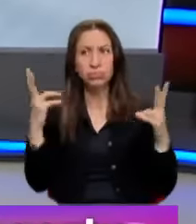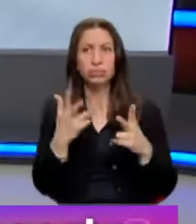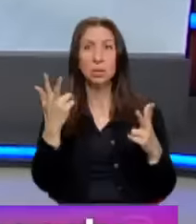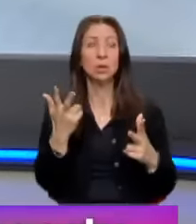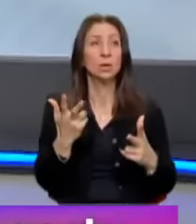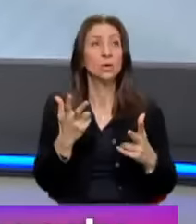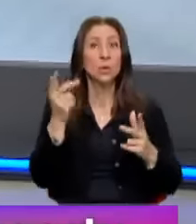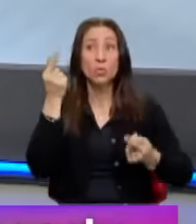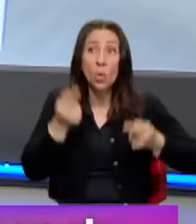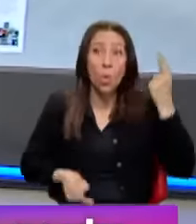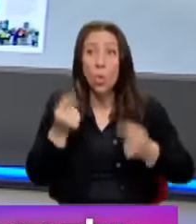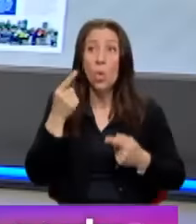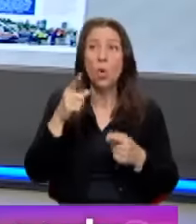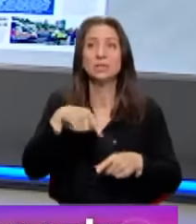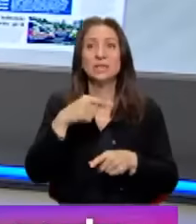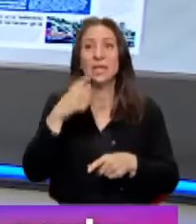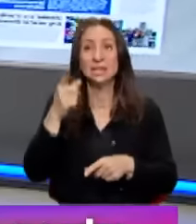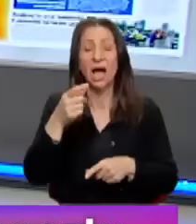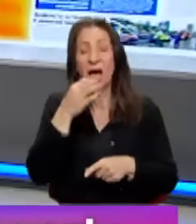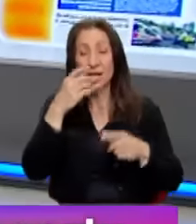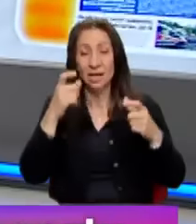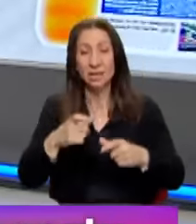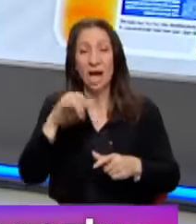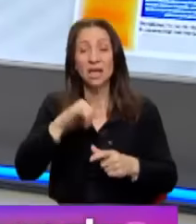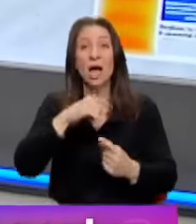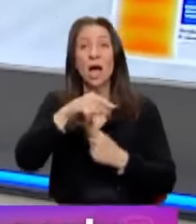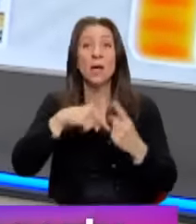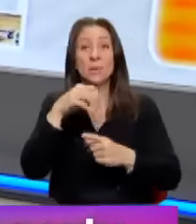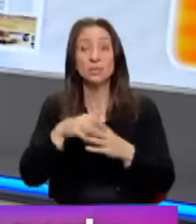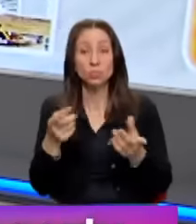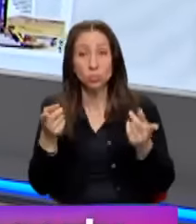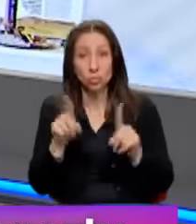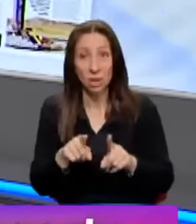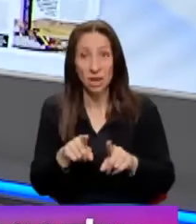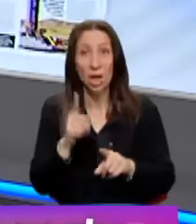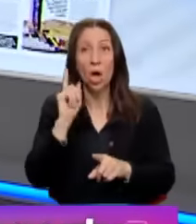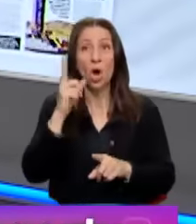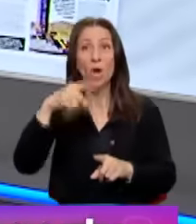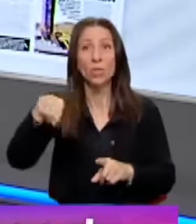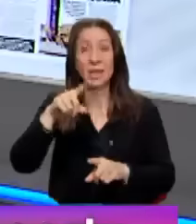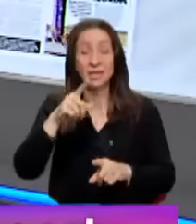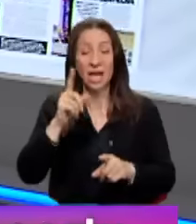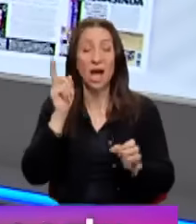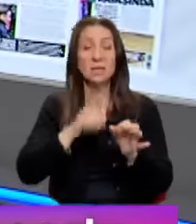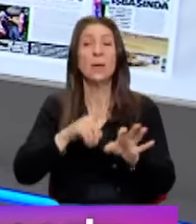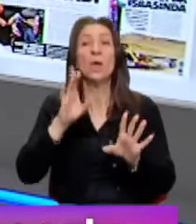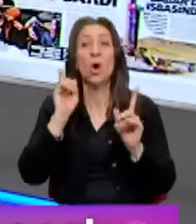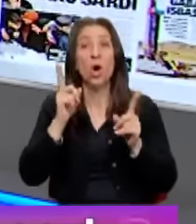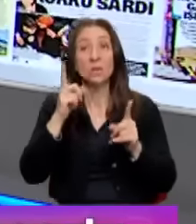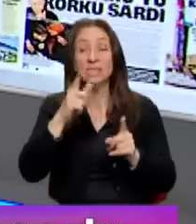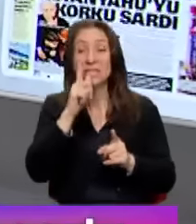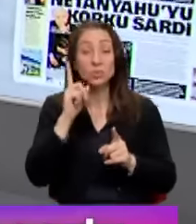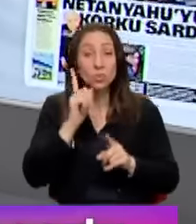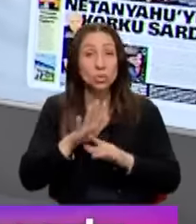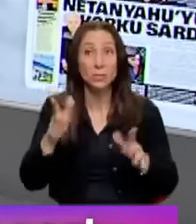birden dolu yağışı o sıralarda da Ankara'da haklarını aramak için buluşanlar öğretmenler di atanmayan öğretmenler